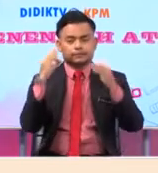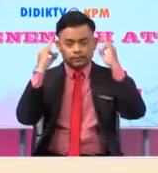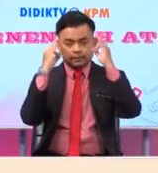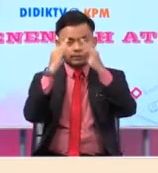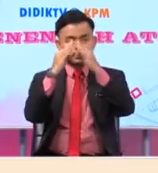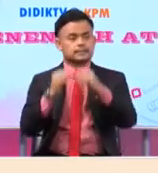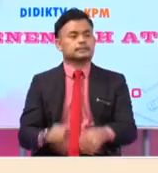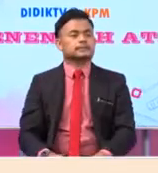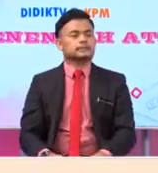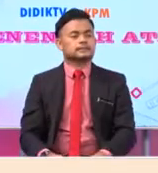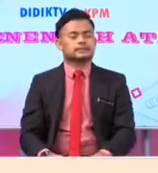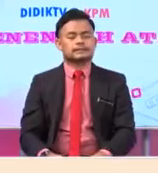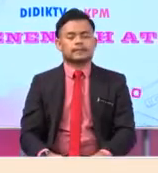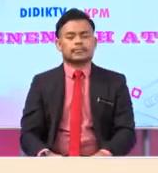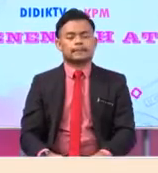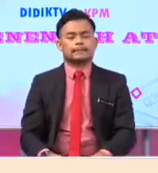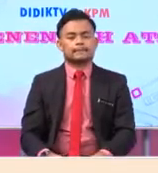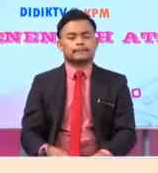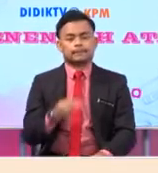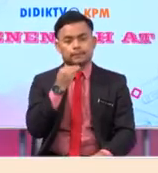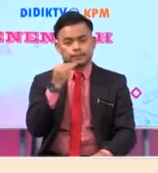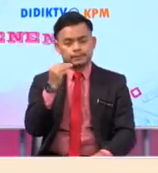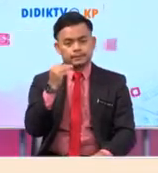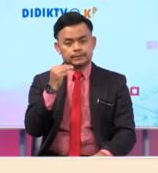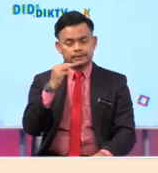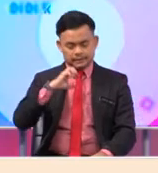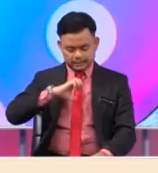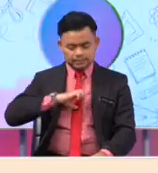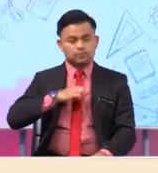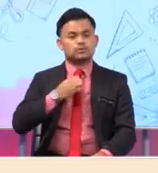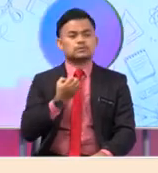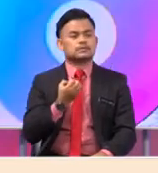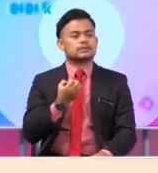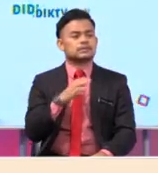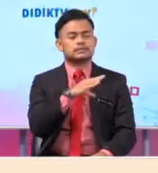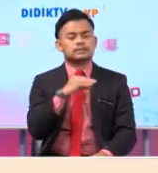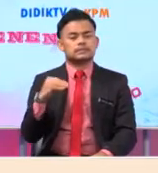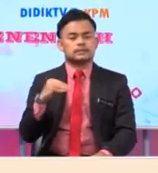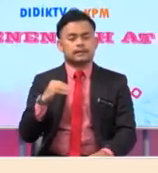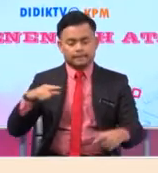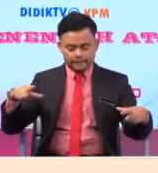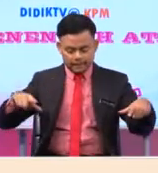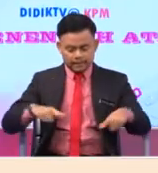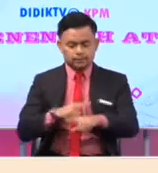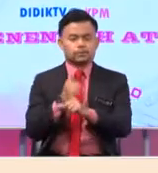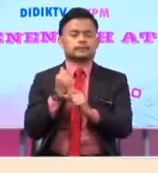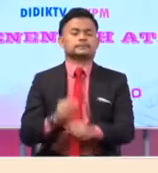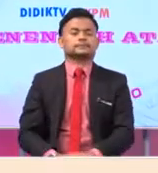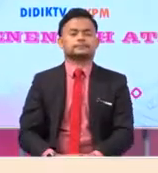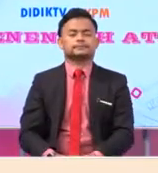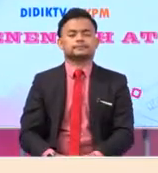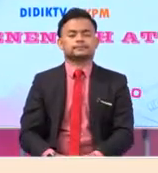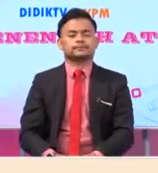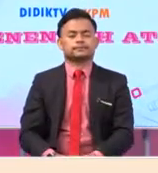emosi mode perlakuan moral kepenak gula ini biasanya berkaitan dengan cara kita berpikir Oke